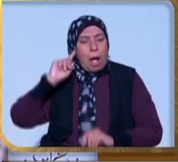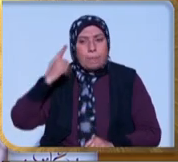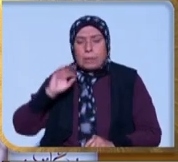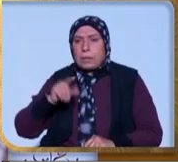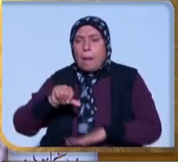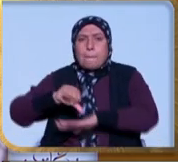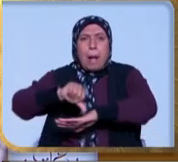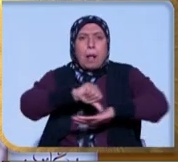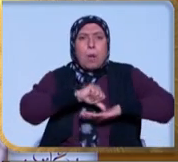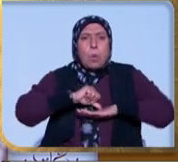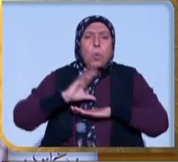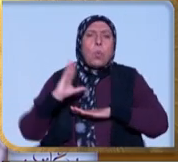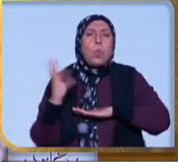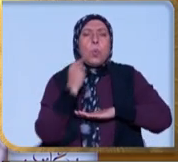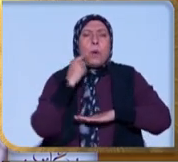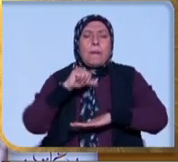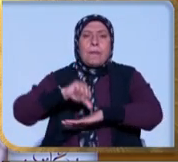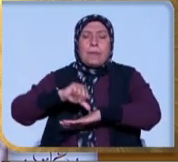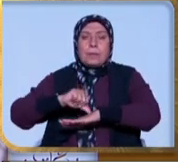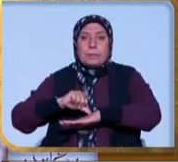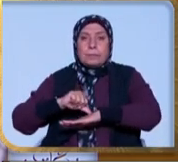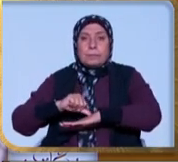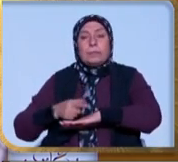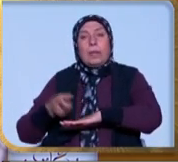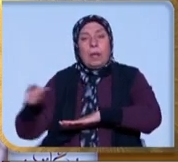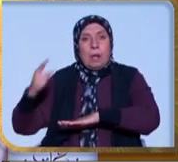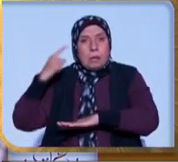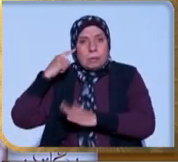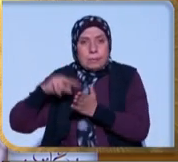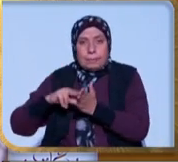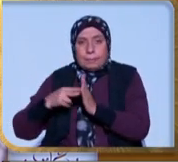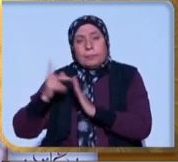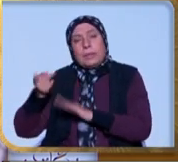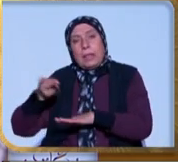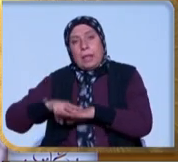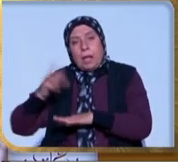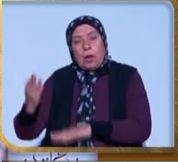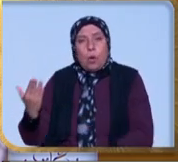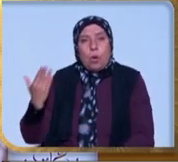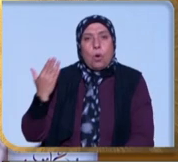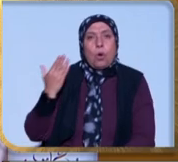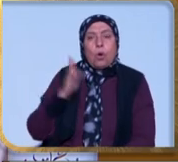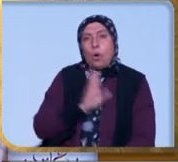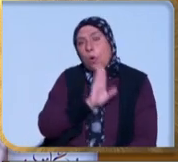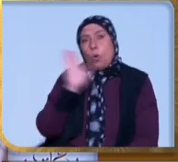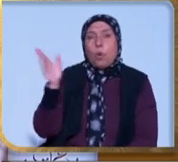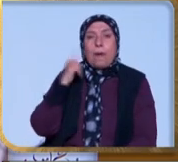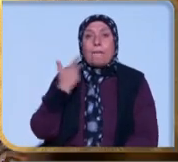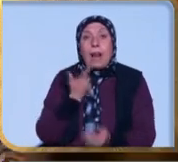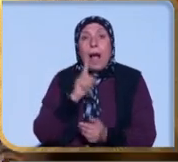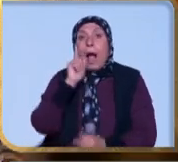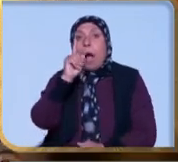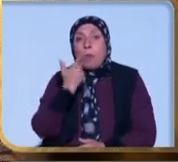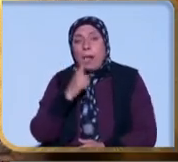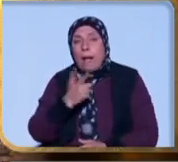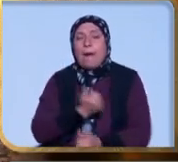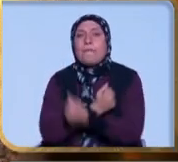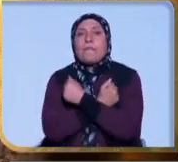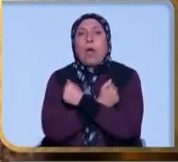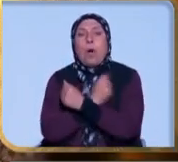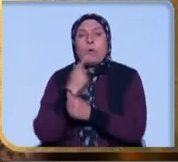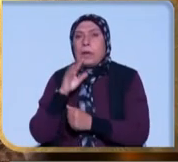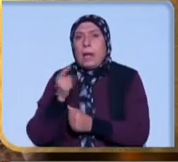مليانة بالضفادع. فرجعوا تاني، راحوا طبعا يشتكوا لفرعون، ما عرفش يعمل لهم حاجة. فلجأوا تاني